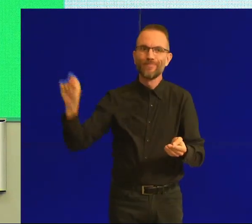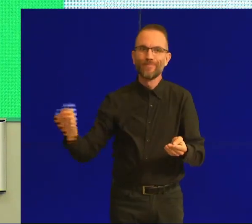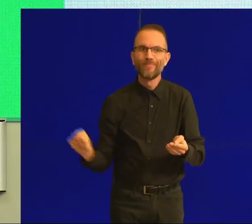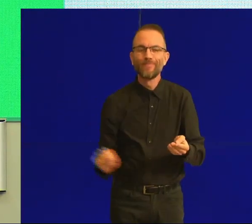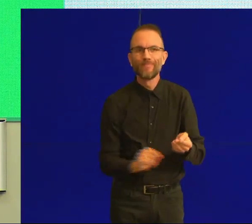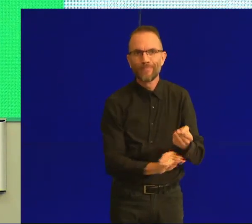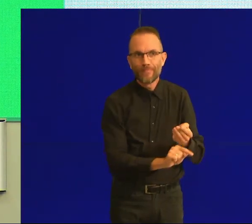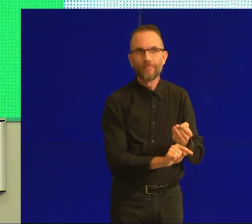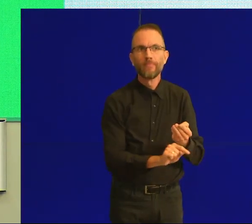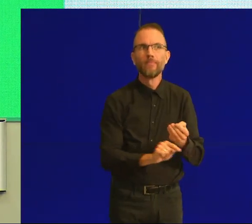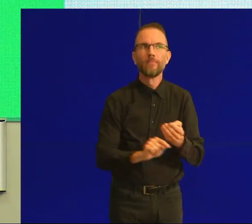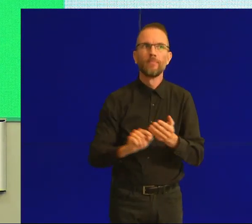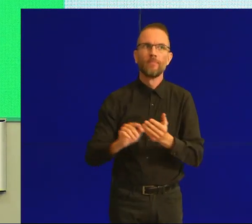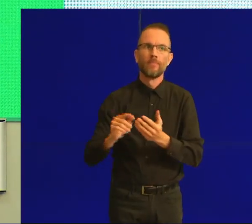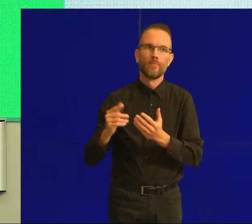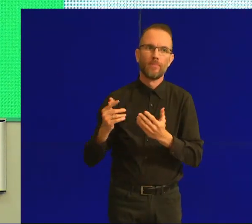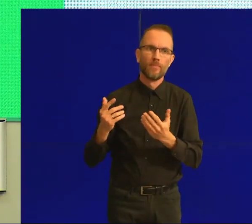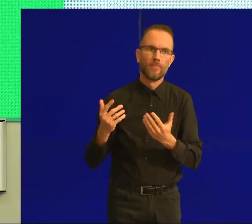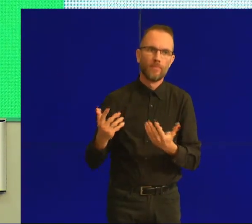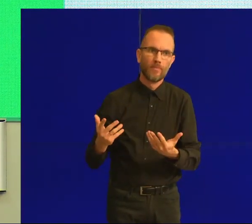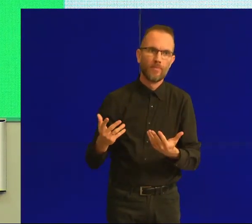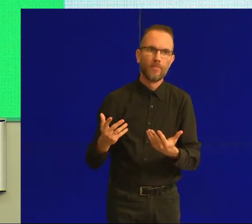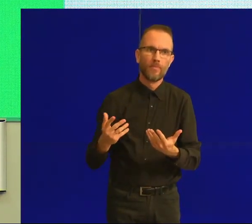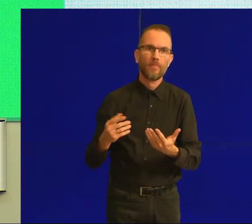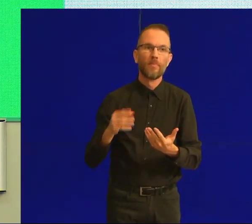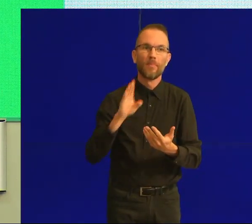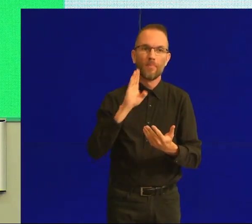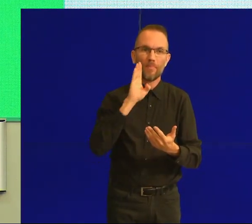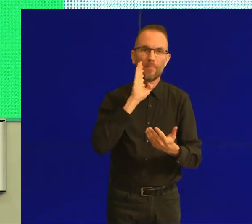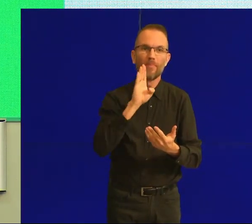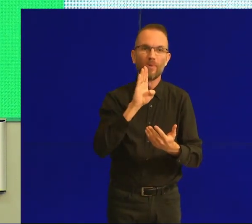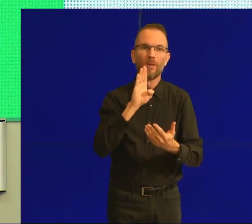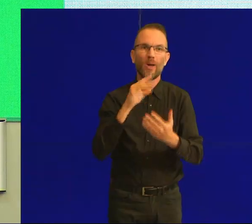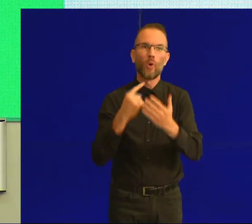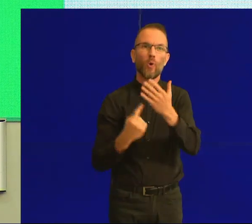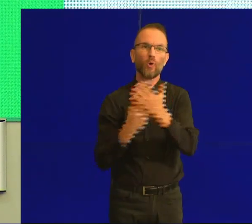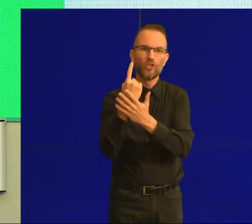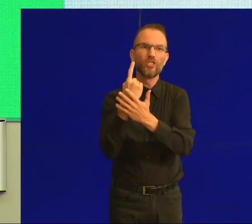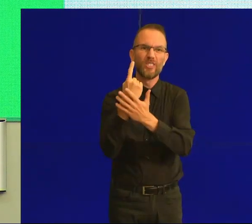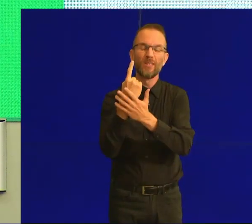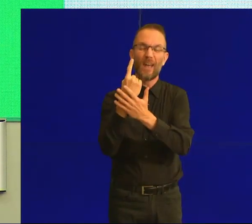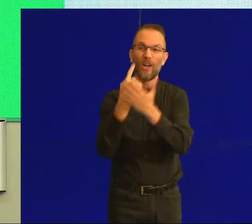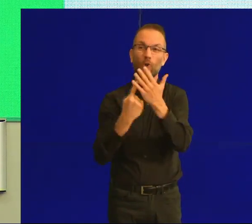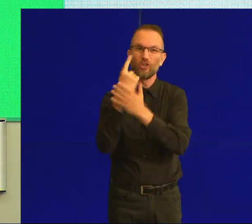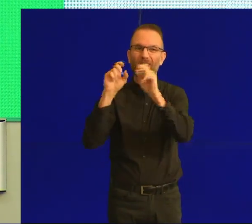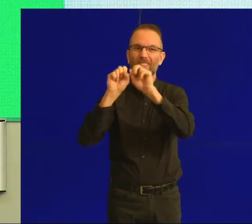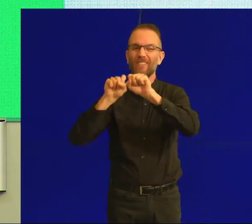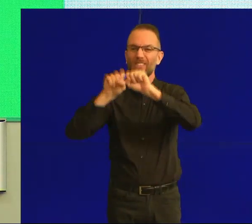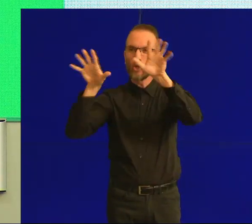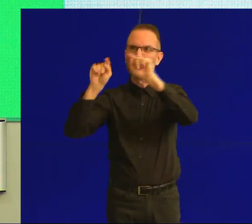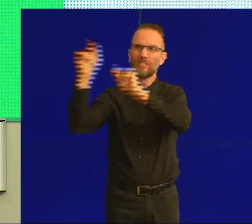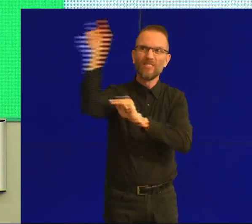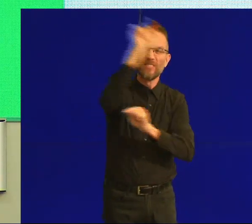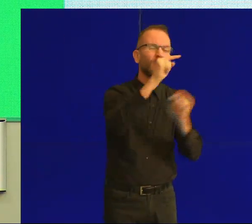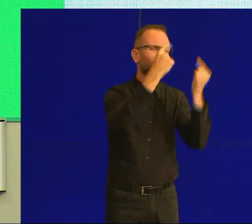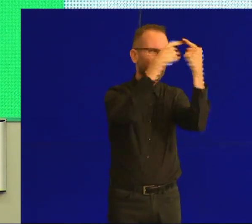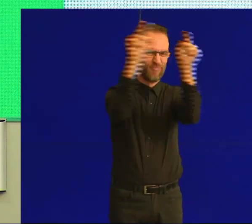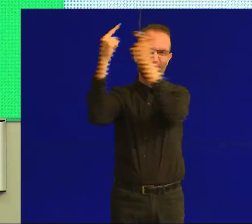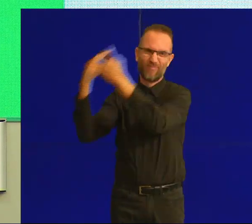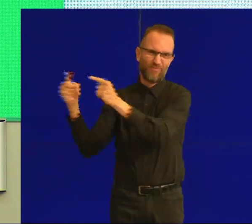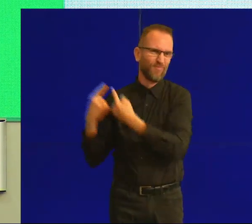à travers toute la belgique cela montre qu' aujourd'hui en belgique il y a de la